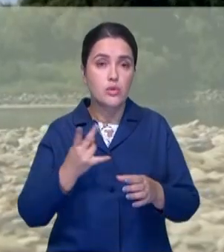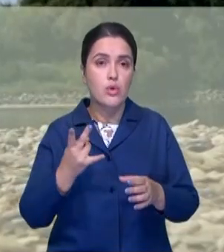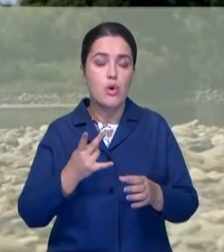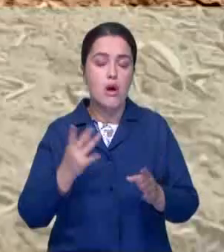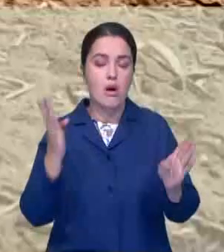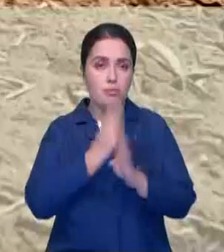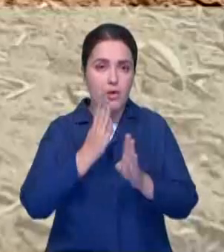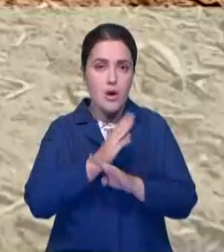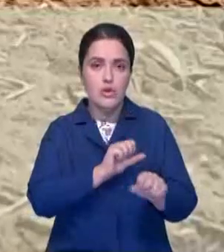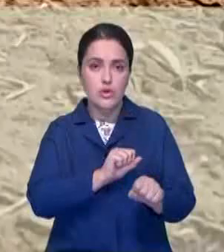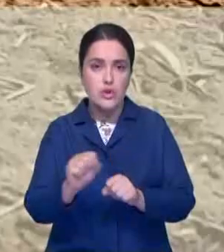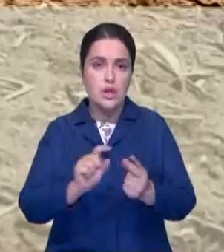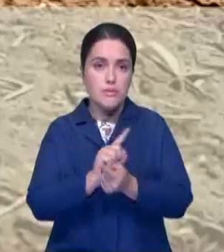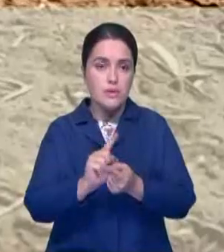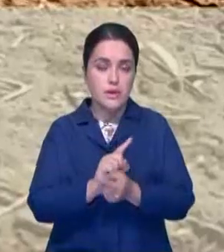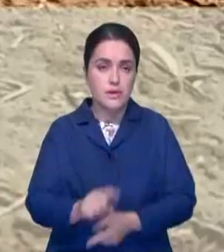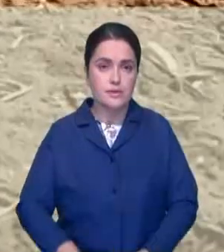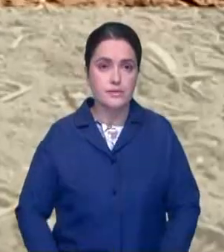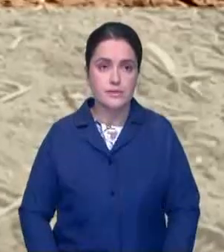ради глобальной безопасности.